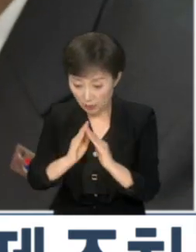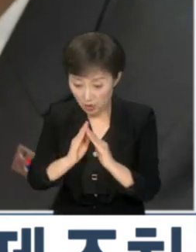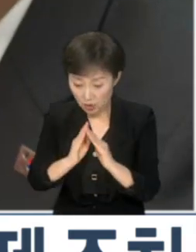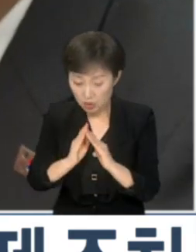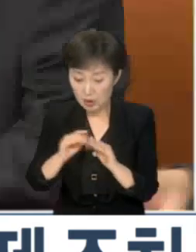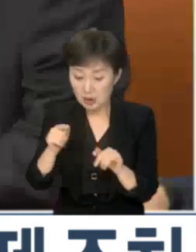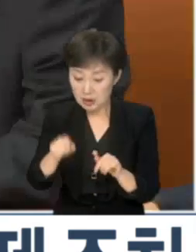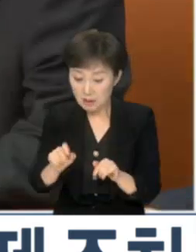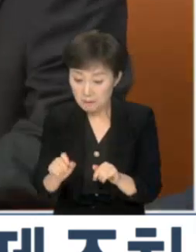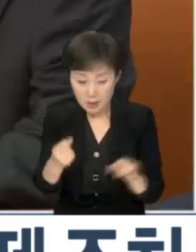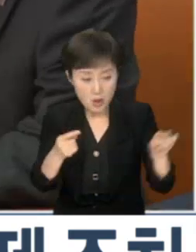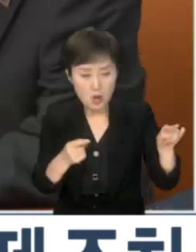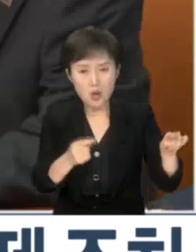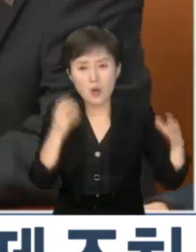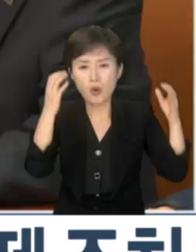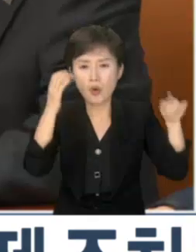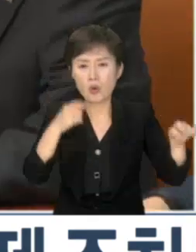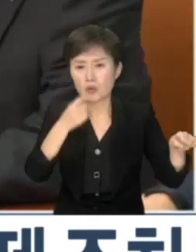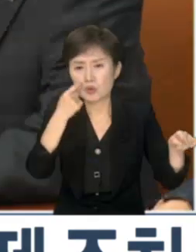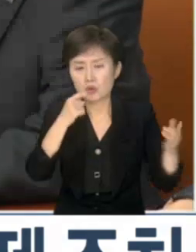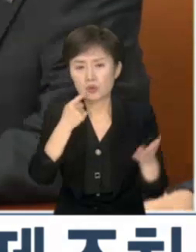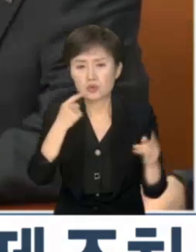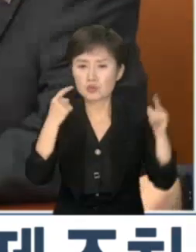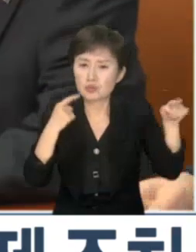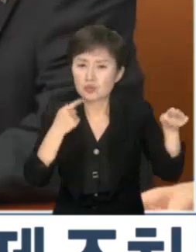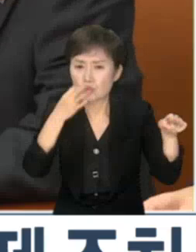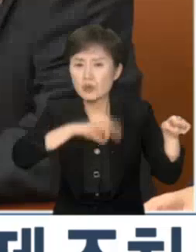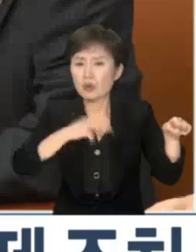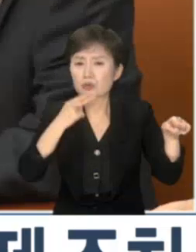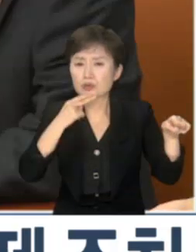갖겠죠. 그렇다면은 그 진정성이 뭐냐. 당장